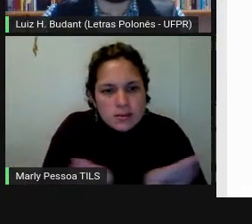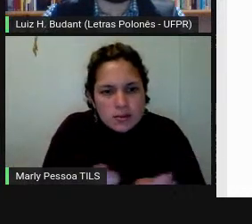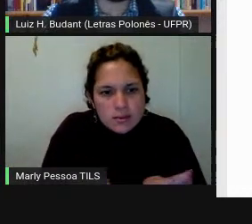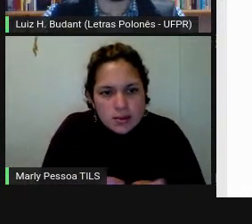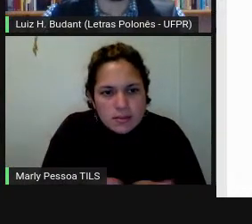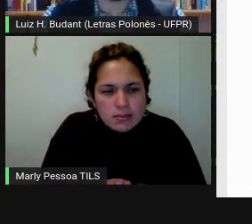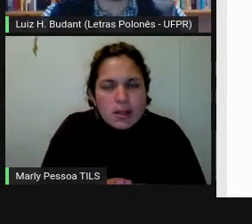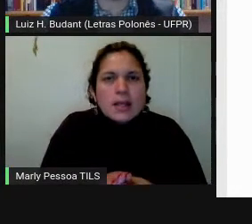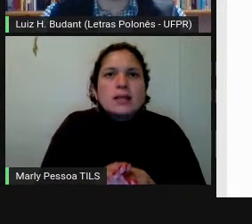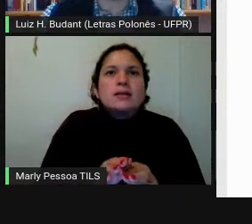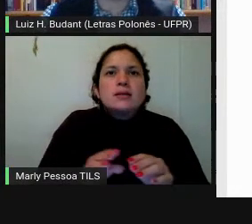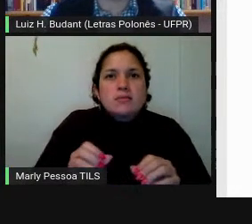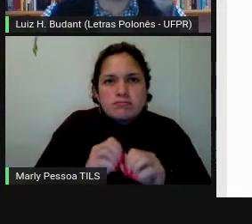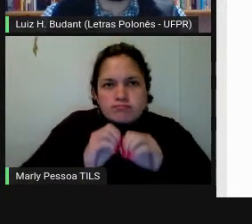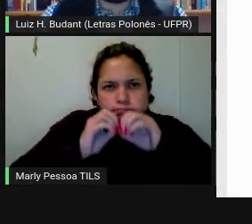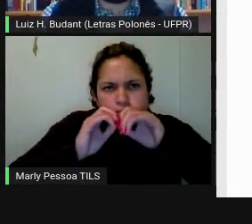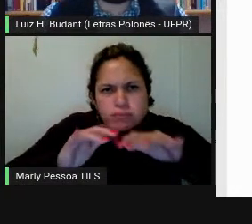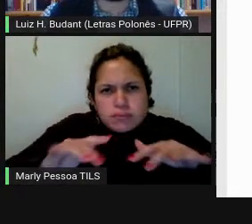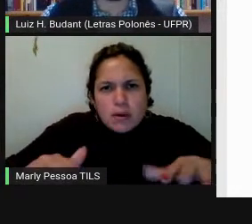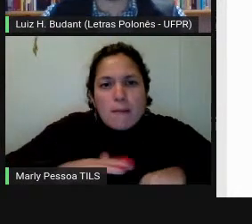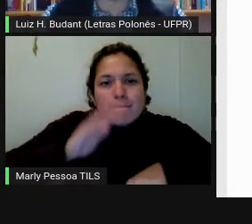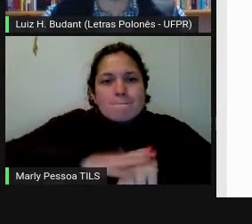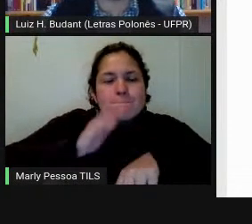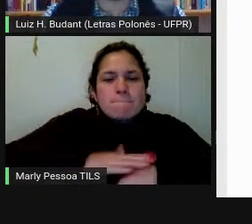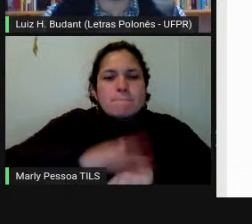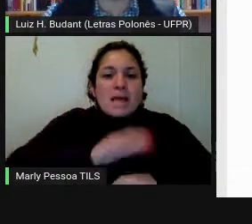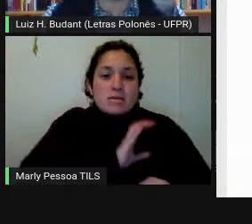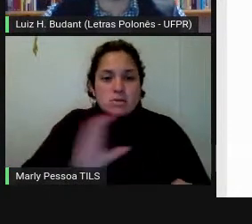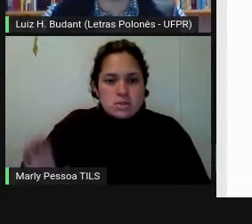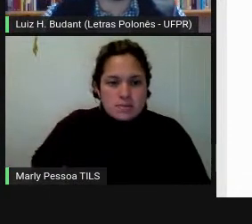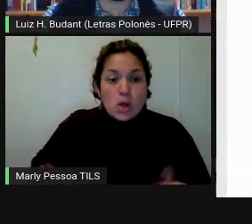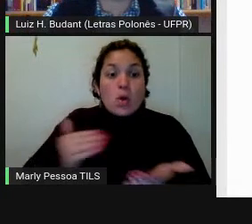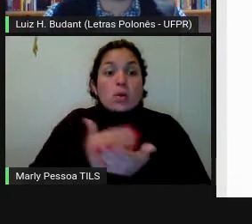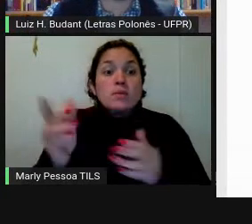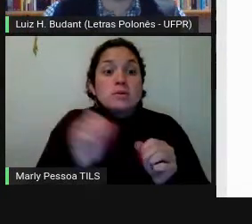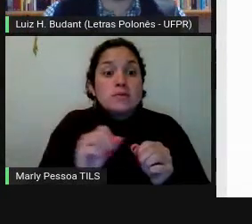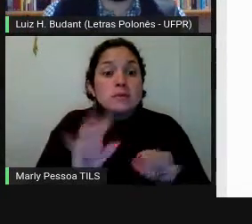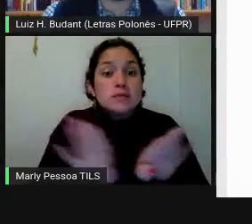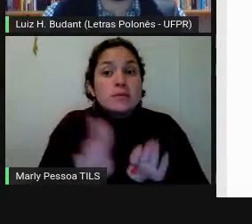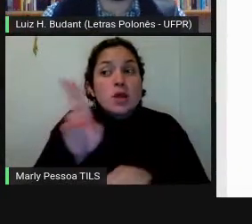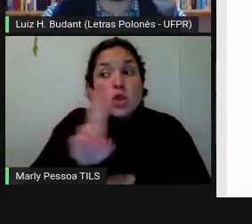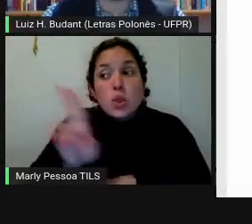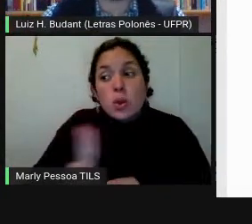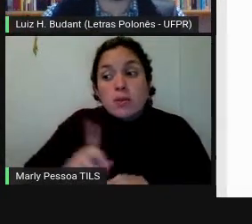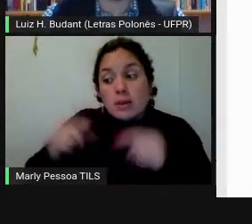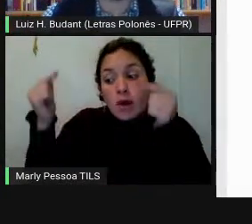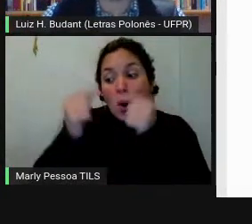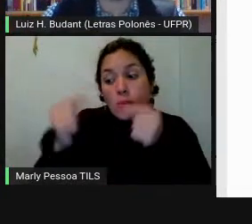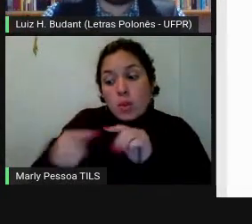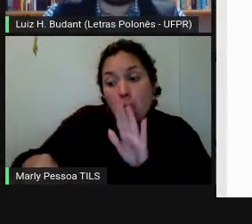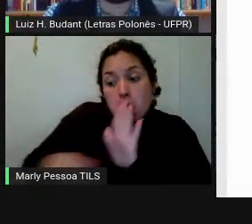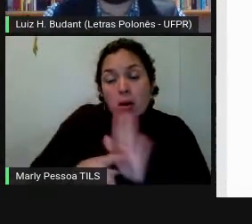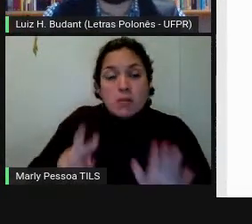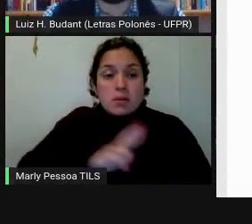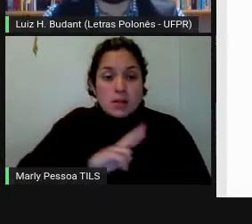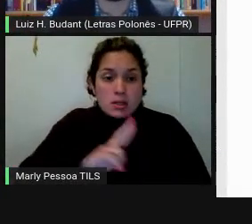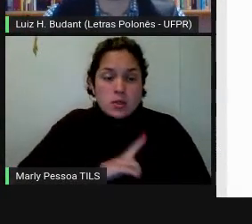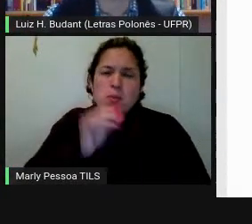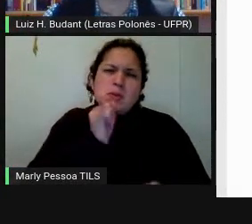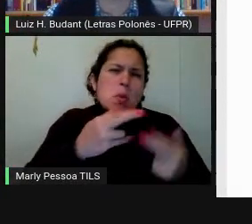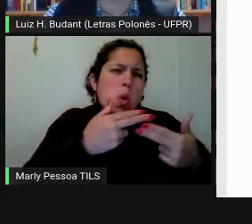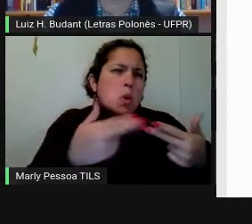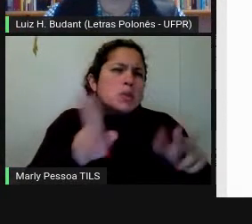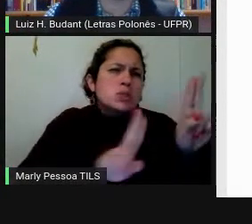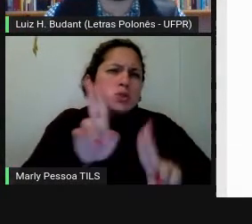do cristianismo, passaram a surgir também os nomes que tinham relação com o cristianismo, os textos bíblicos,